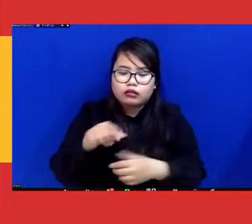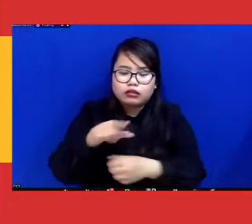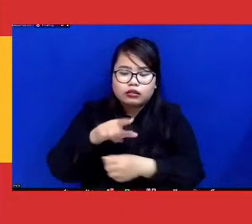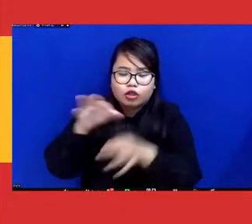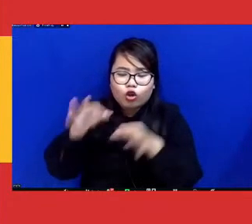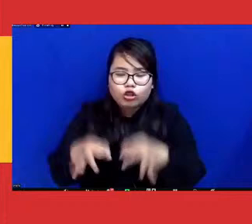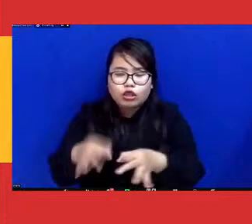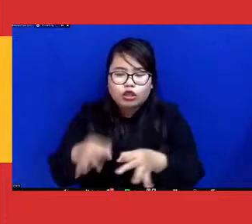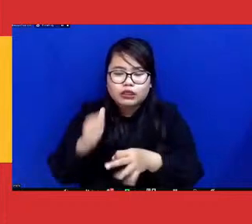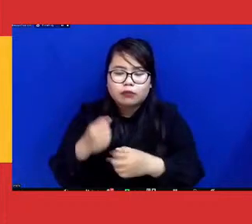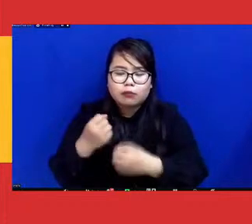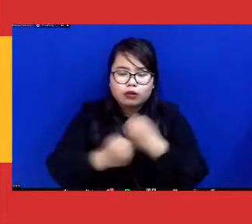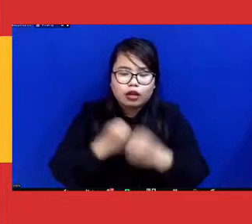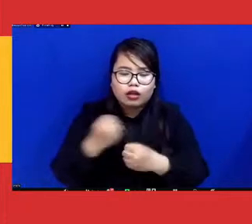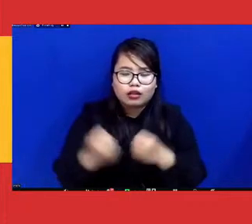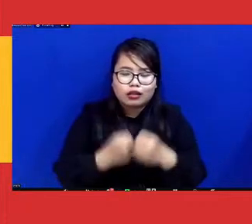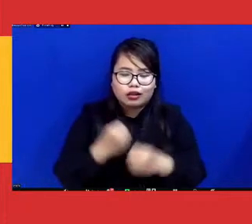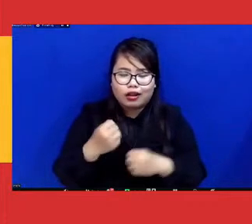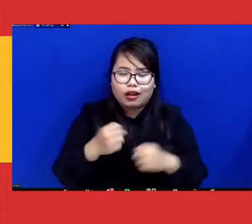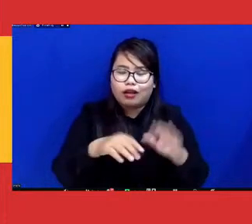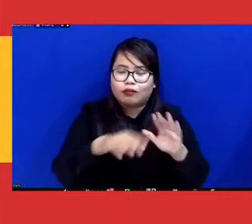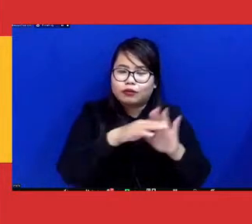rights dalam setiap